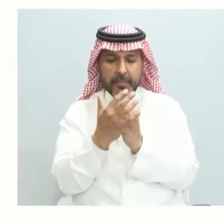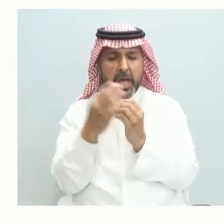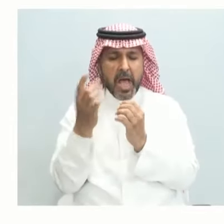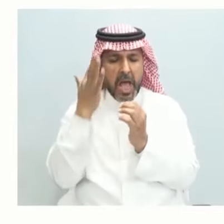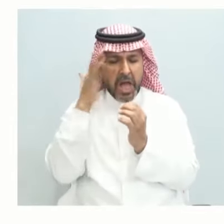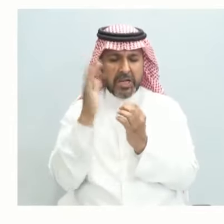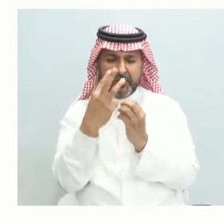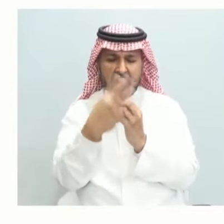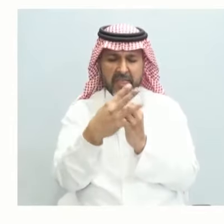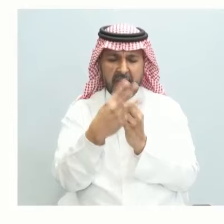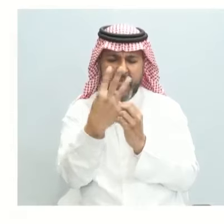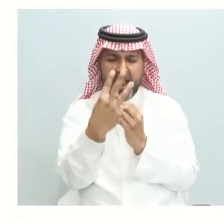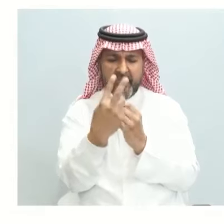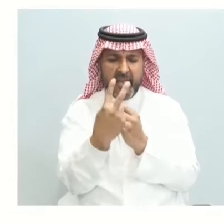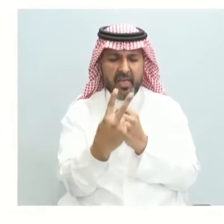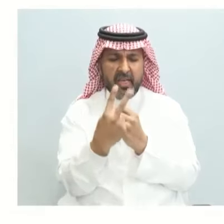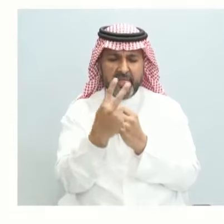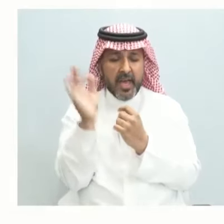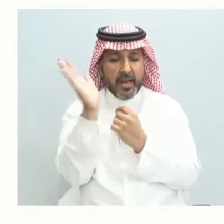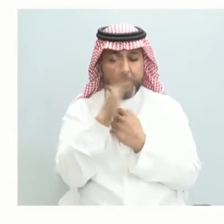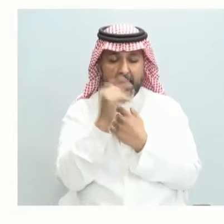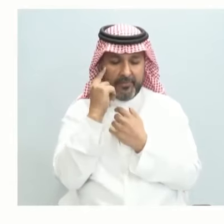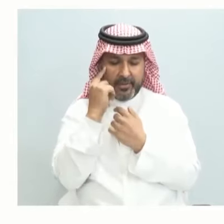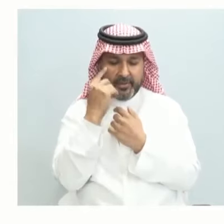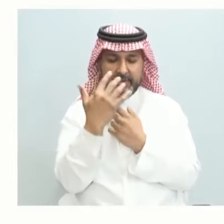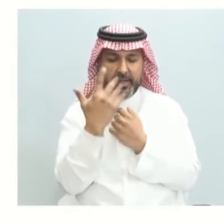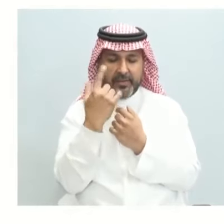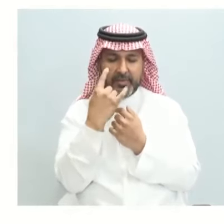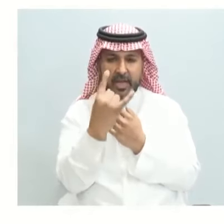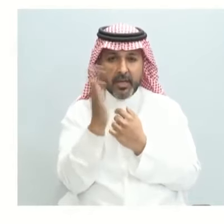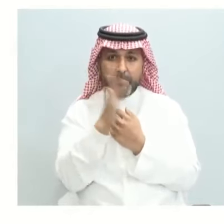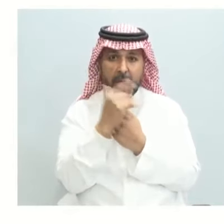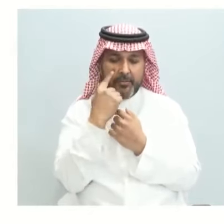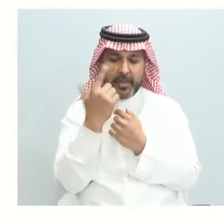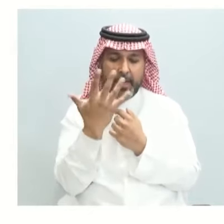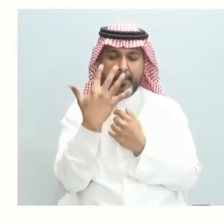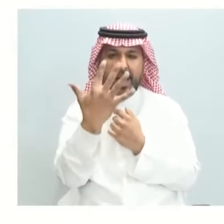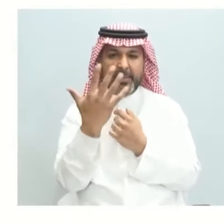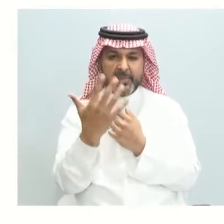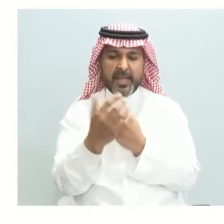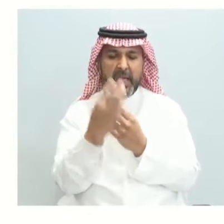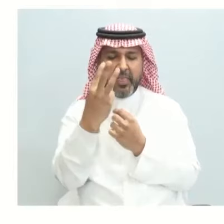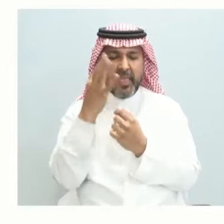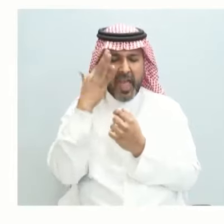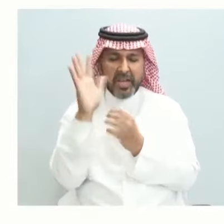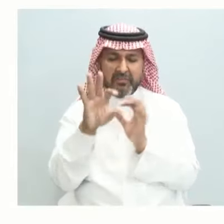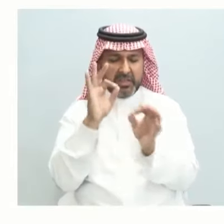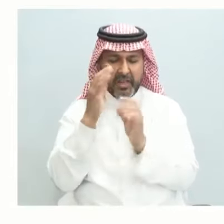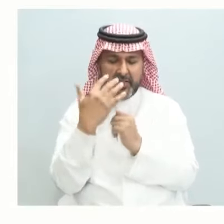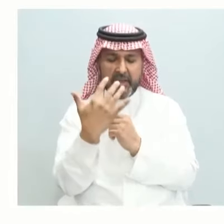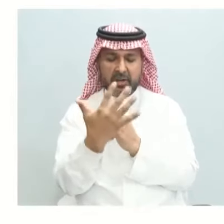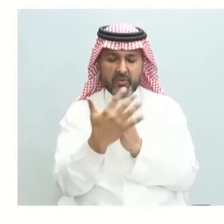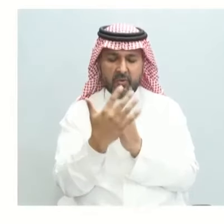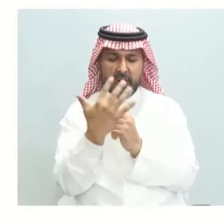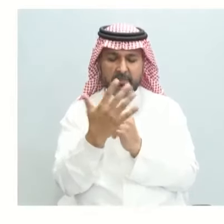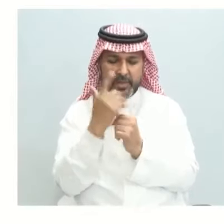اذا 150 تقبل القسمه على خمسه الناتج يساوي 30 ما زالتقبل القسمه على وليكن